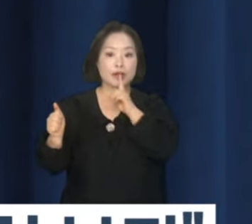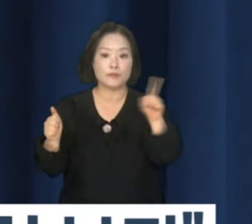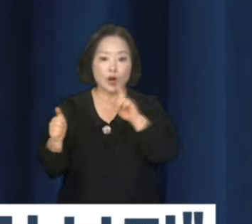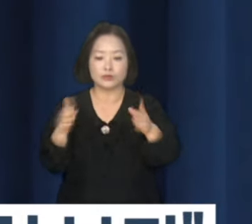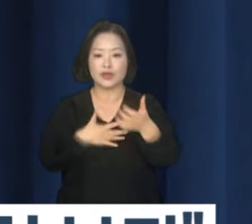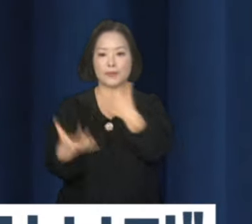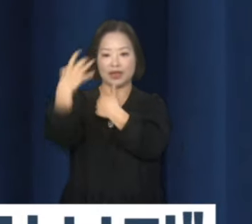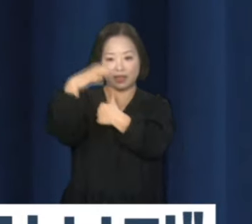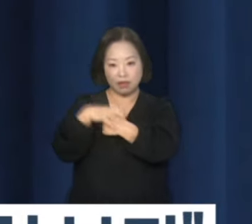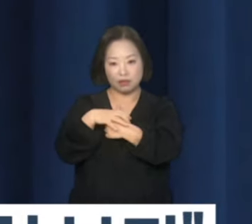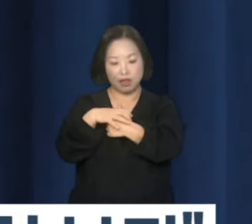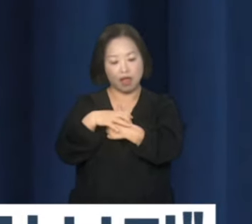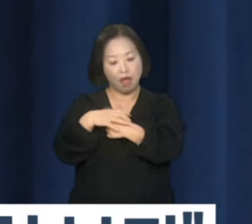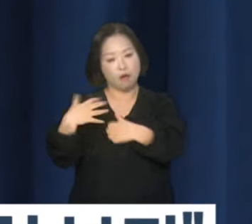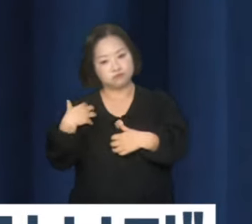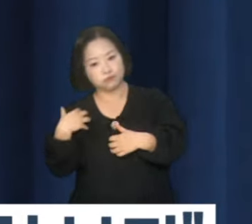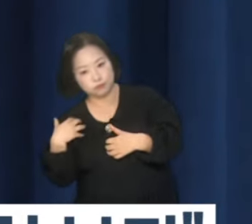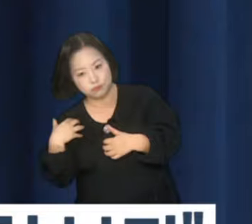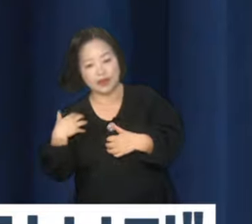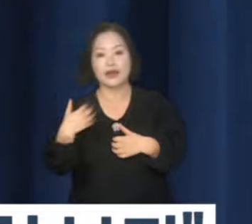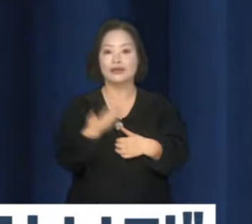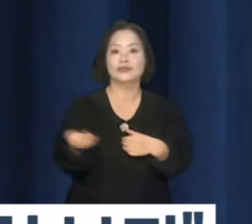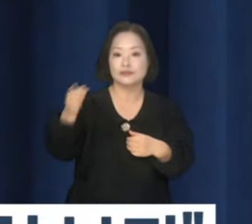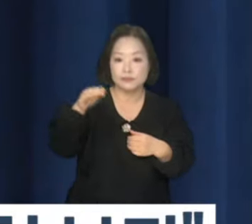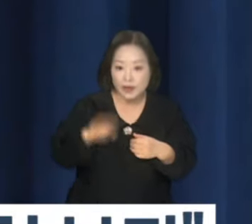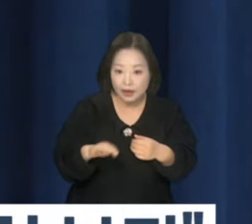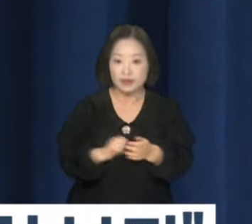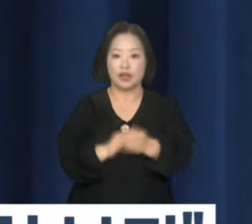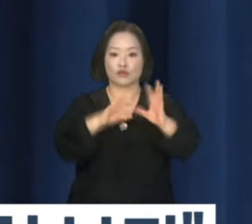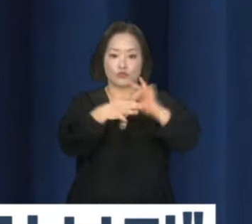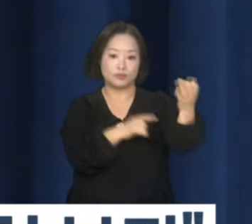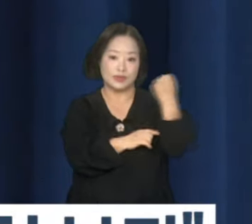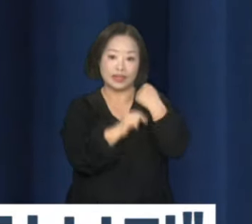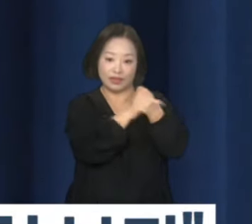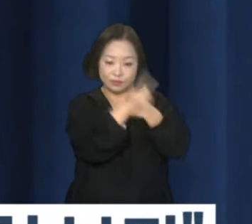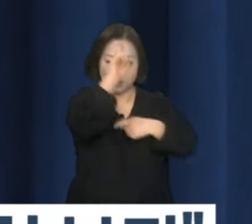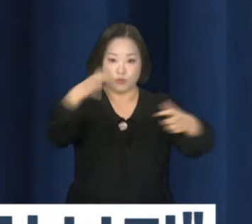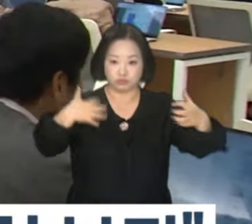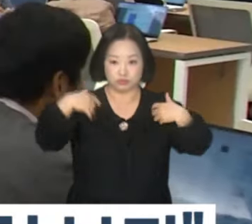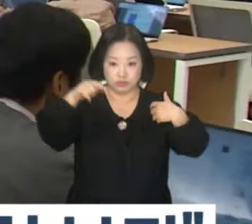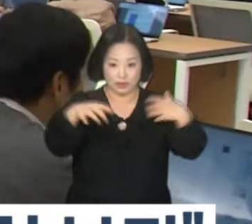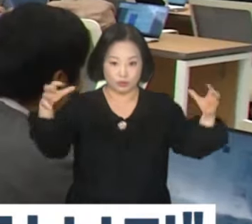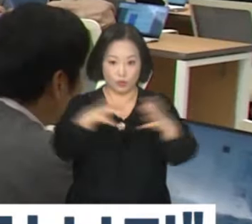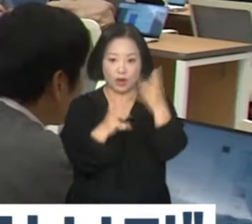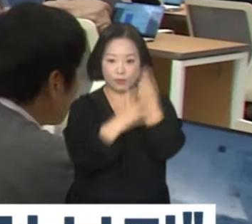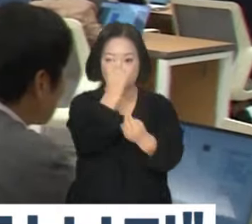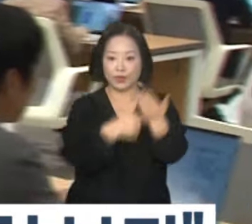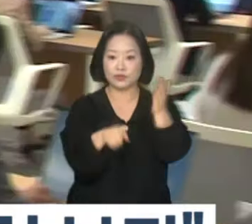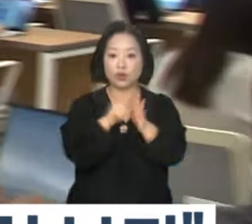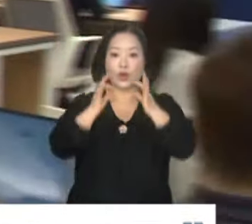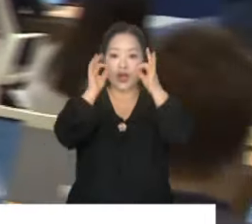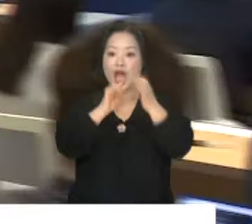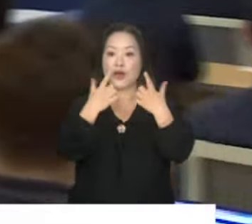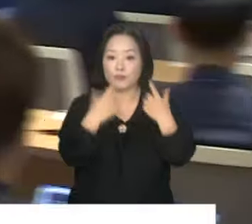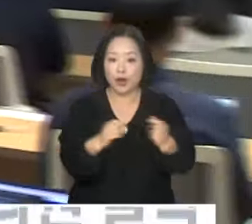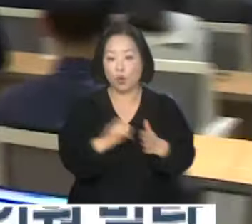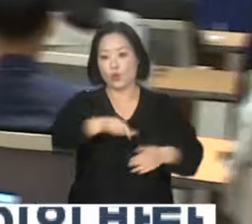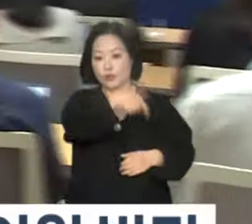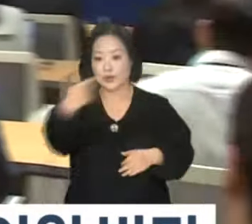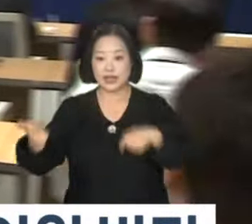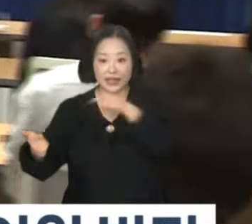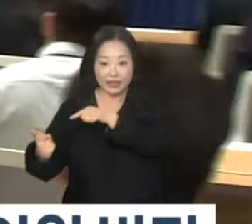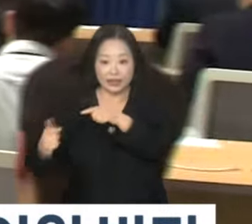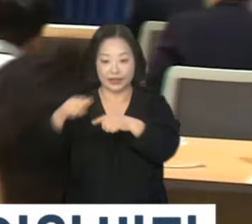여소야대 전국에서 통합의 정치를 미력이나마 보좌하다 각오를 전했습니다 오후엔 신임 정무수석